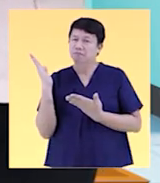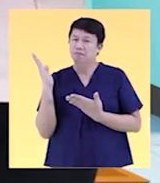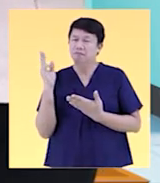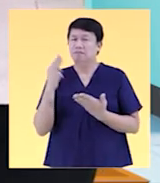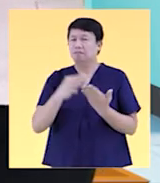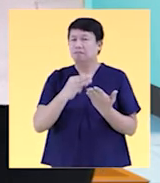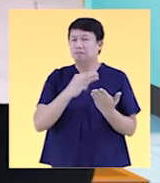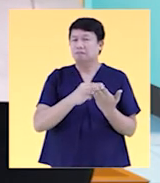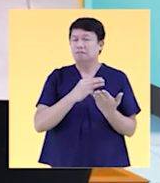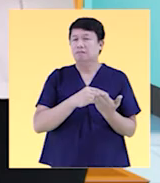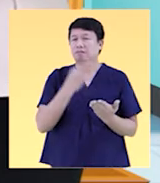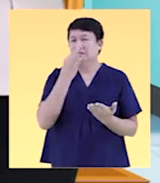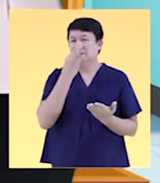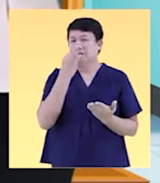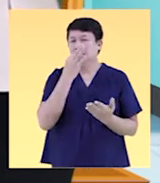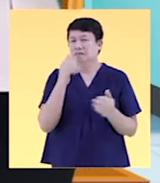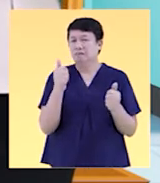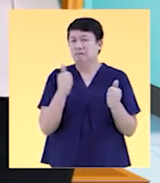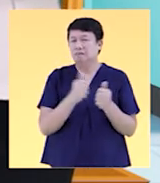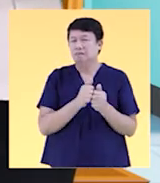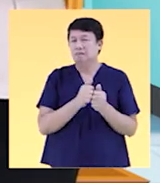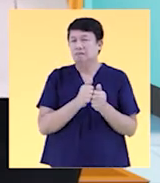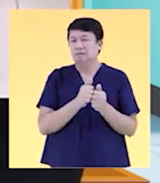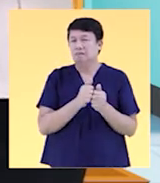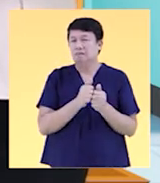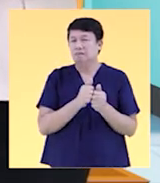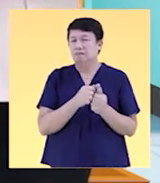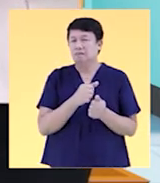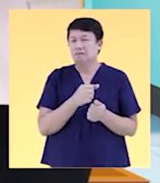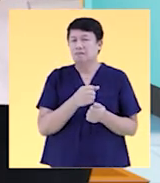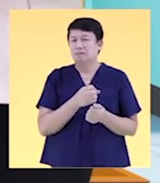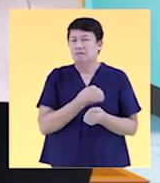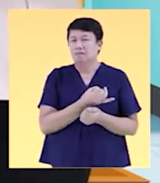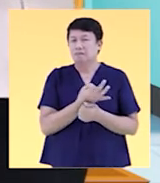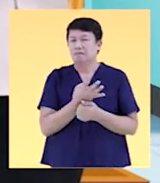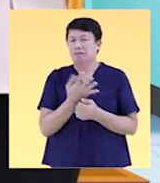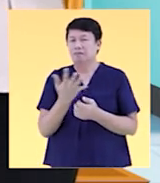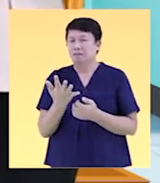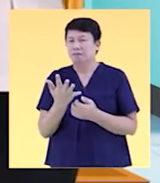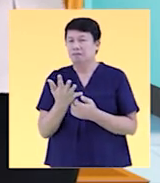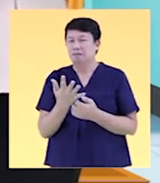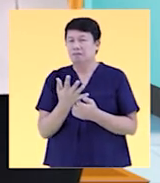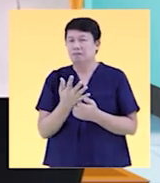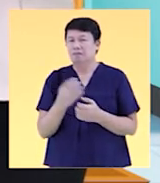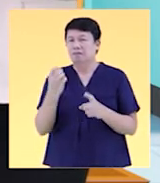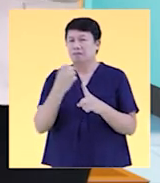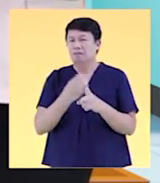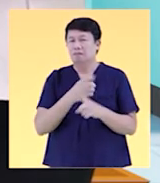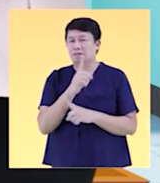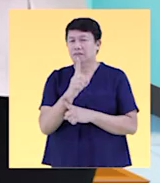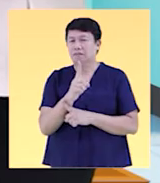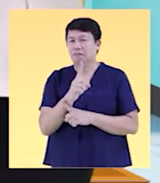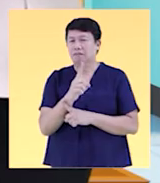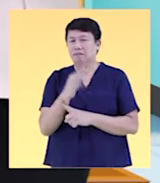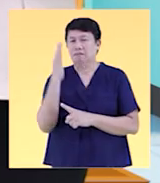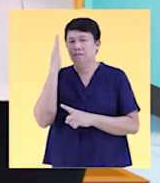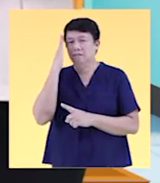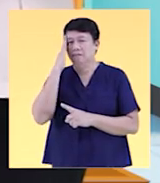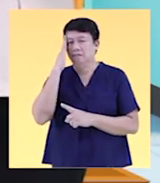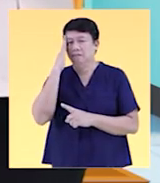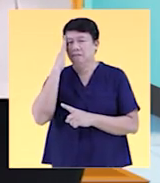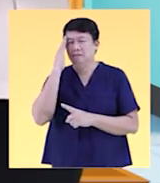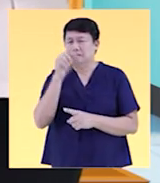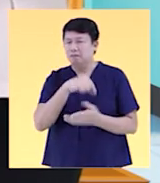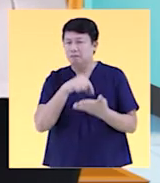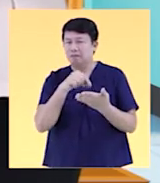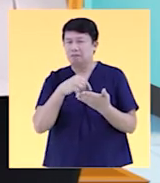Ito ay menu ng pagkain kasama ang halaga ng bawat isa. Alamin nga natin ang